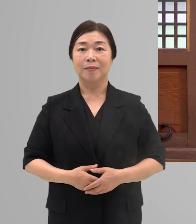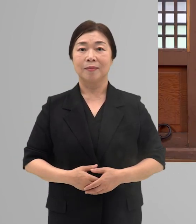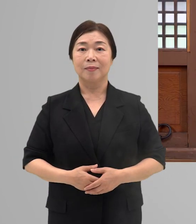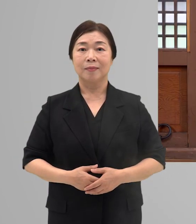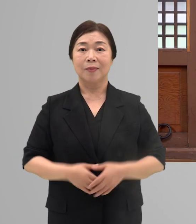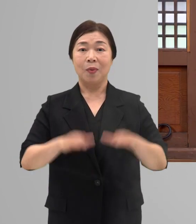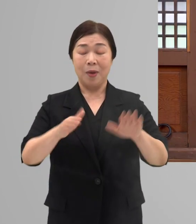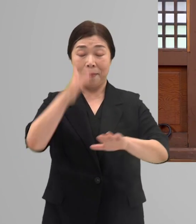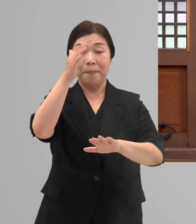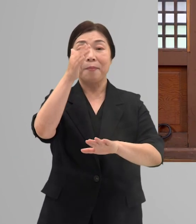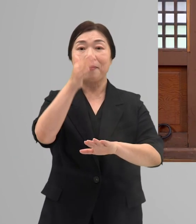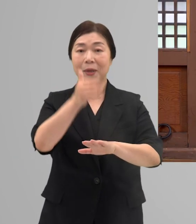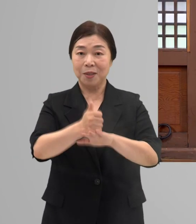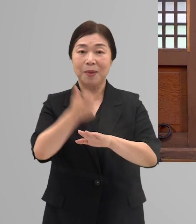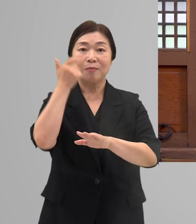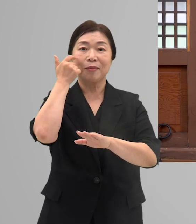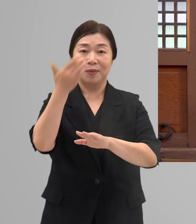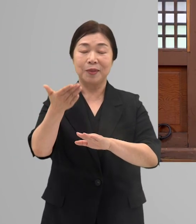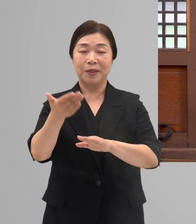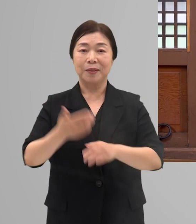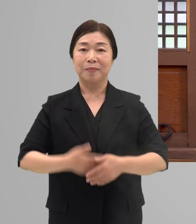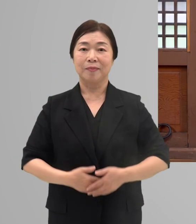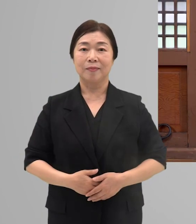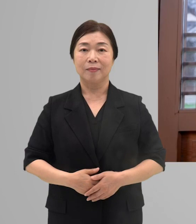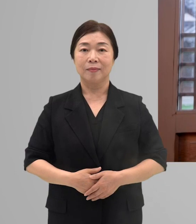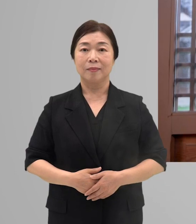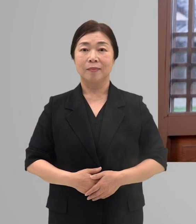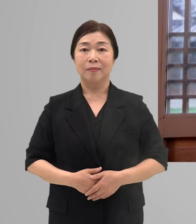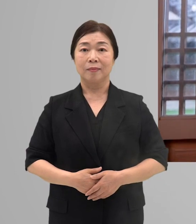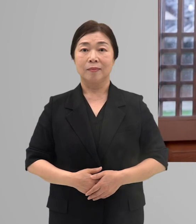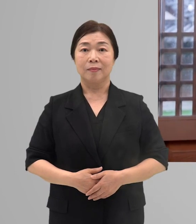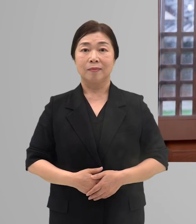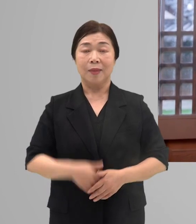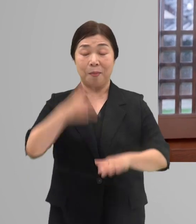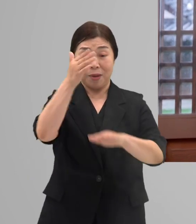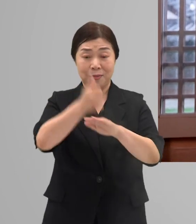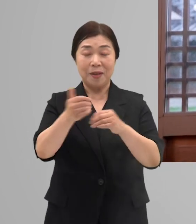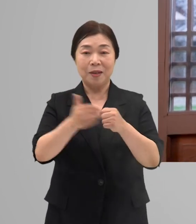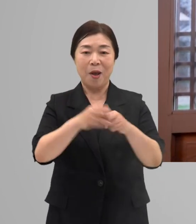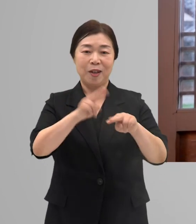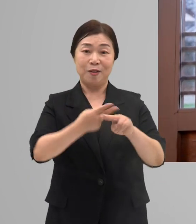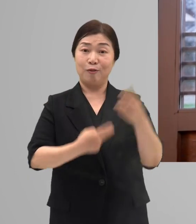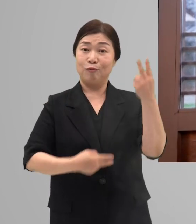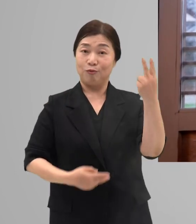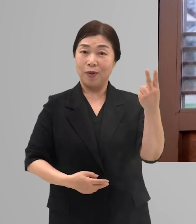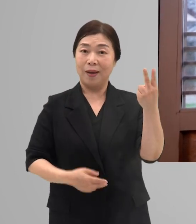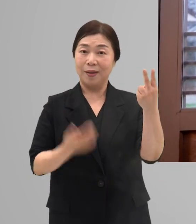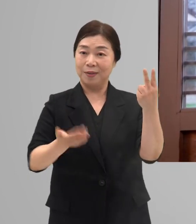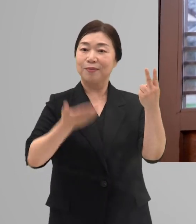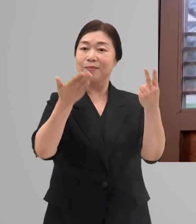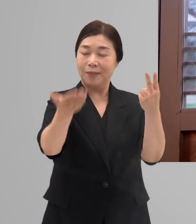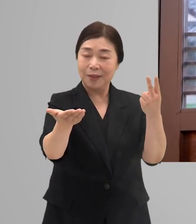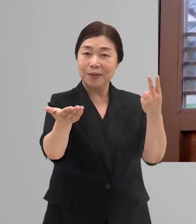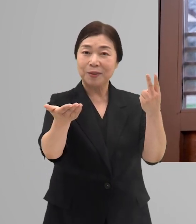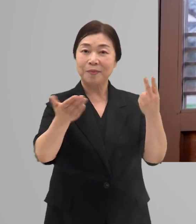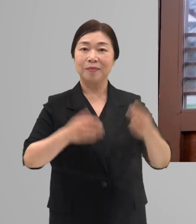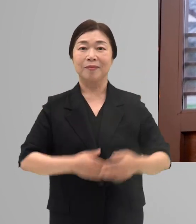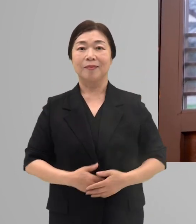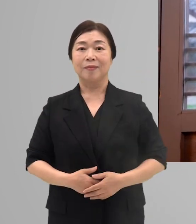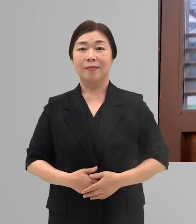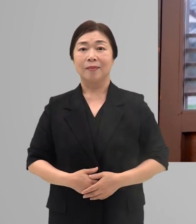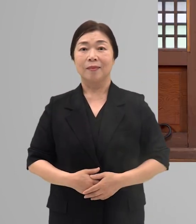네, 그러면 오늘의 마지막 퀴즈 진행해 보도록 하겠습니다. 마지막 문제인 만큼 인형 2개를 한번 걸어보면